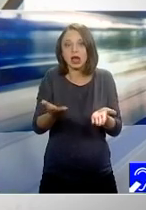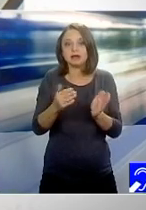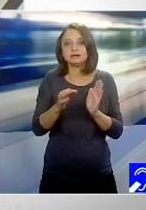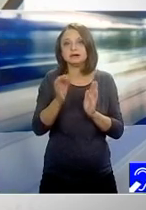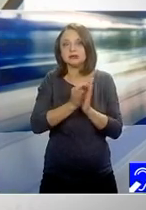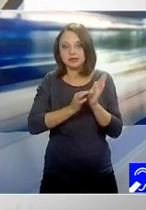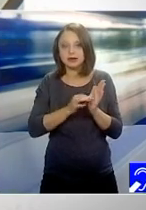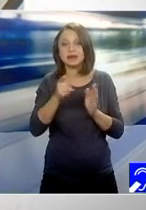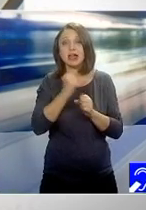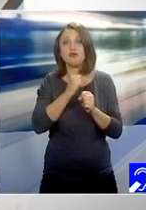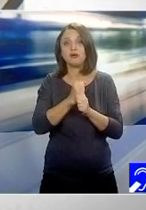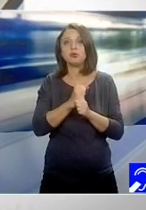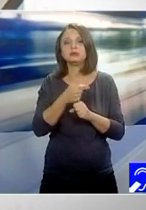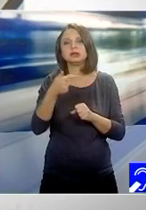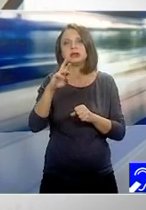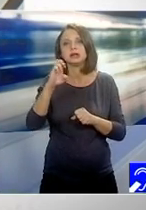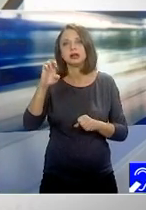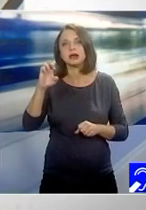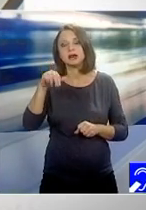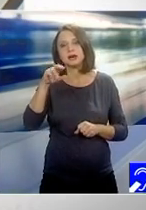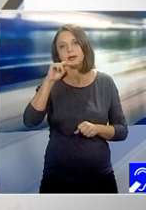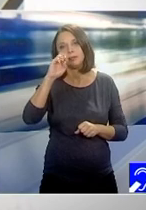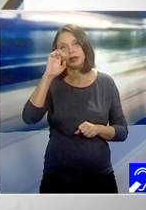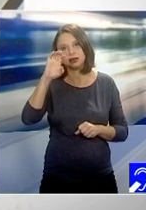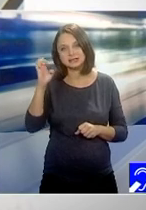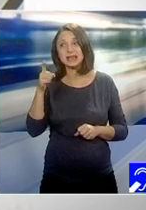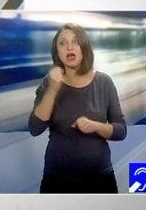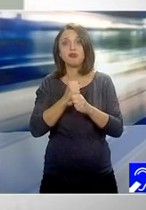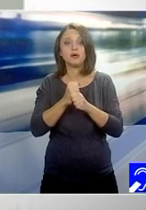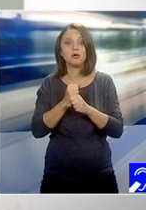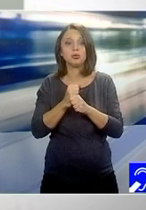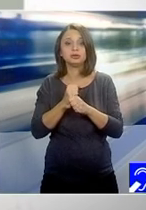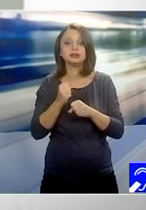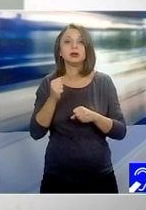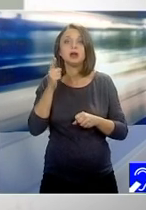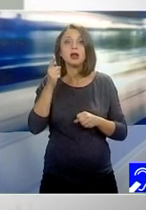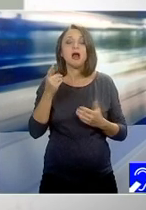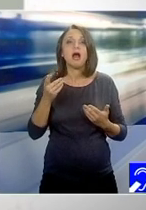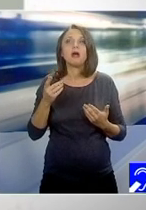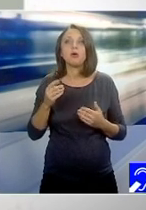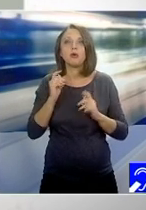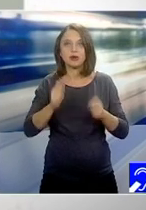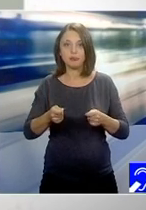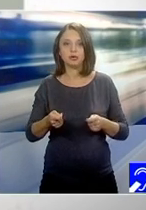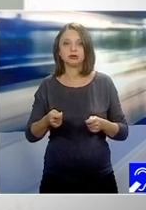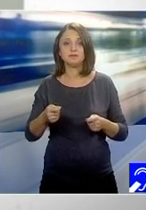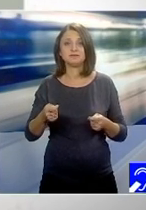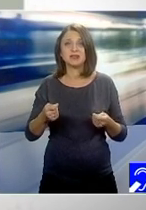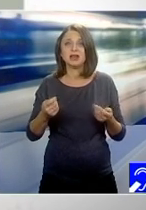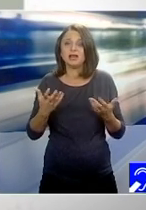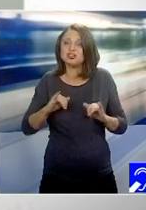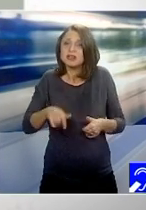la nivel național. Ceea ce spuneam noi în 2013... Dar batele norocul numai în zona noastră? Deci Cluj, Alba,